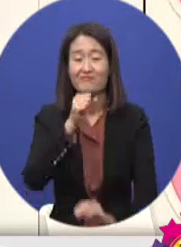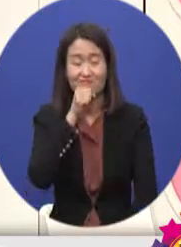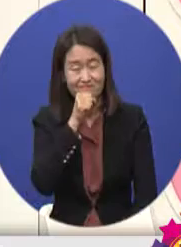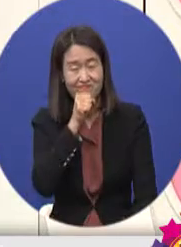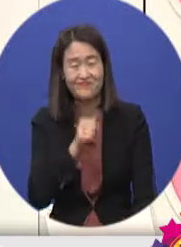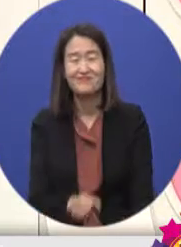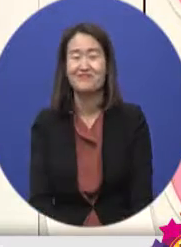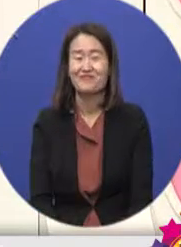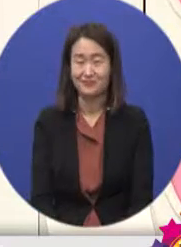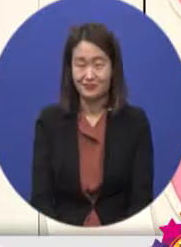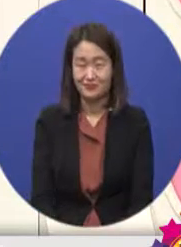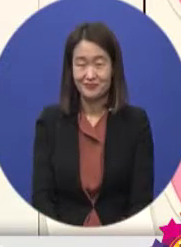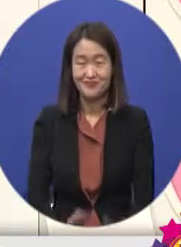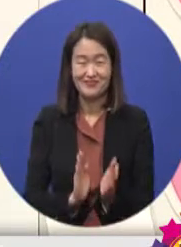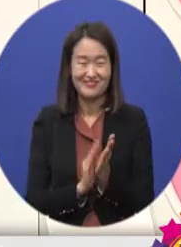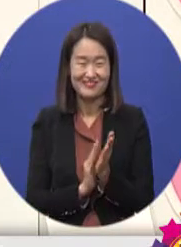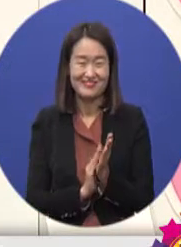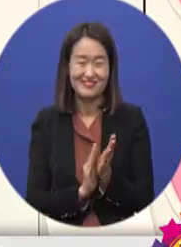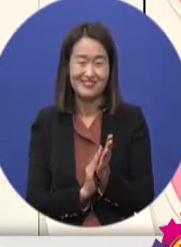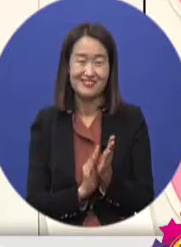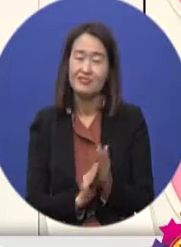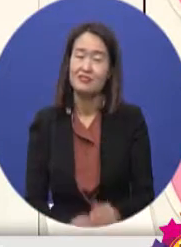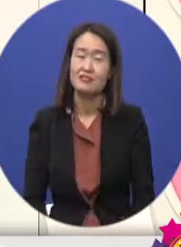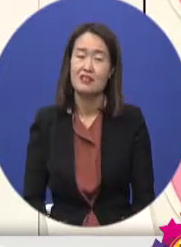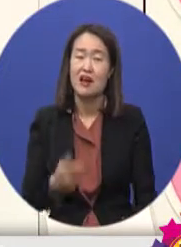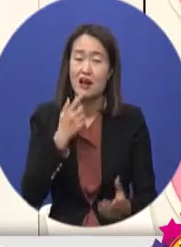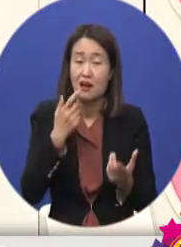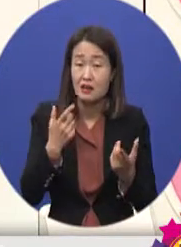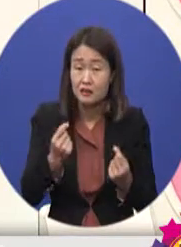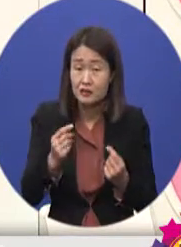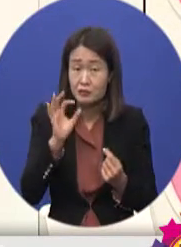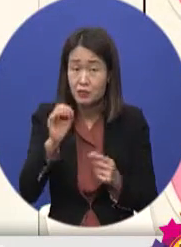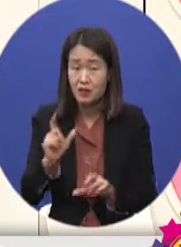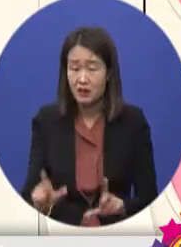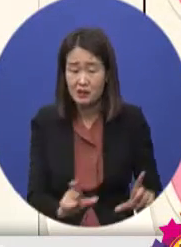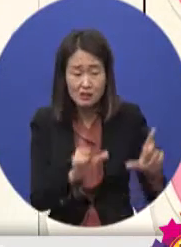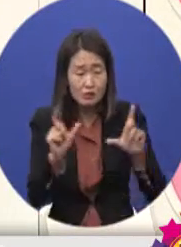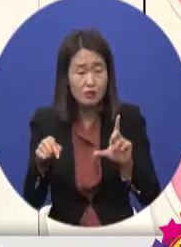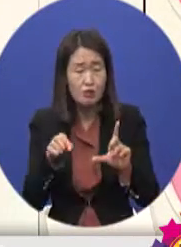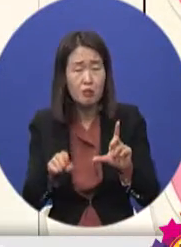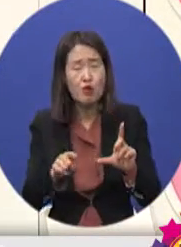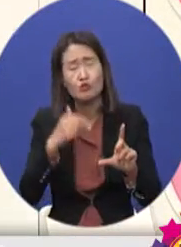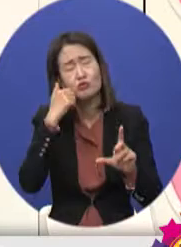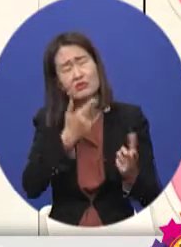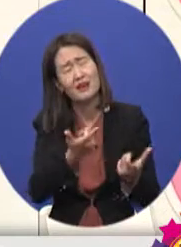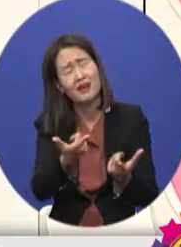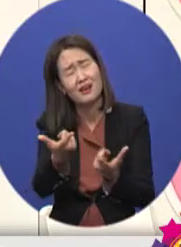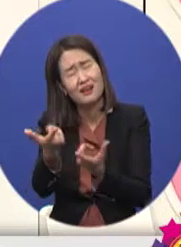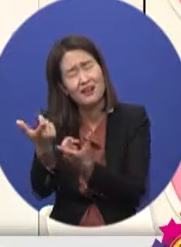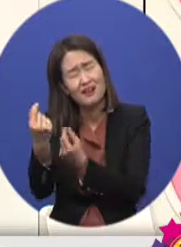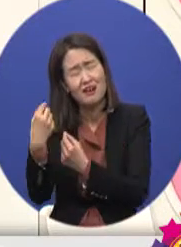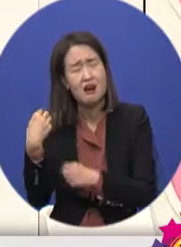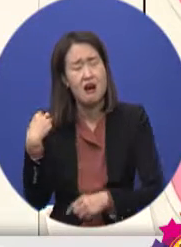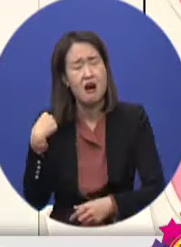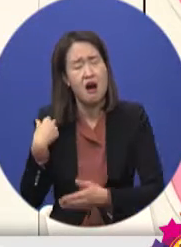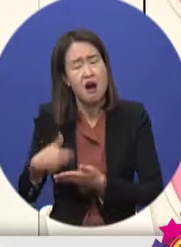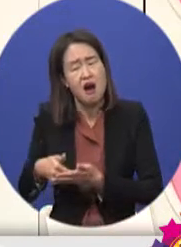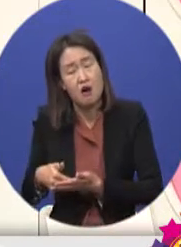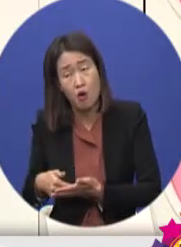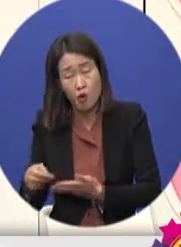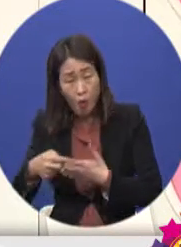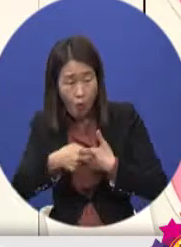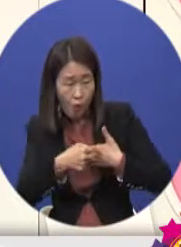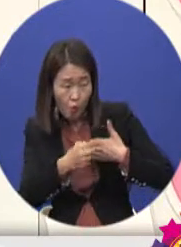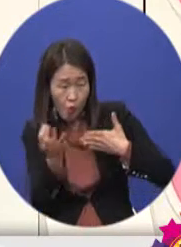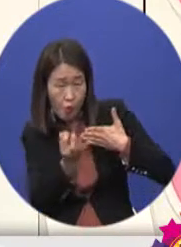10점 받으셨습니다. 네. 이렇게 살아가는 삶은 누구나에게 이렇게 버겁고 행복해